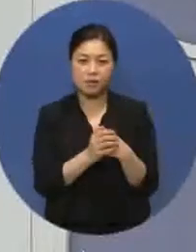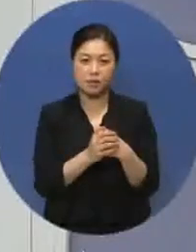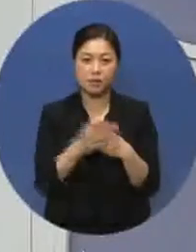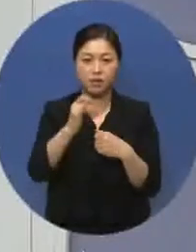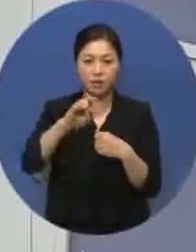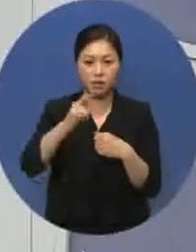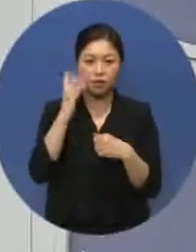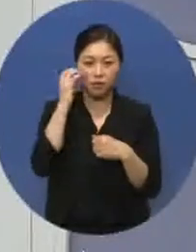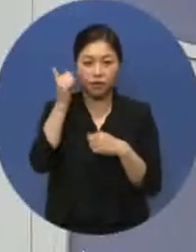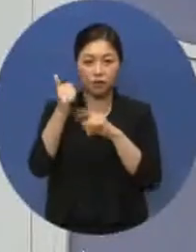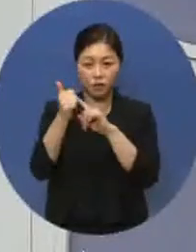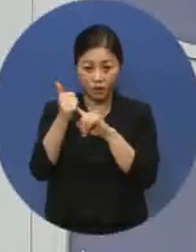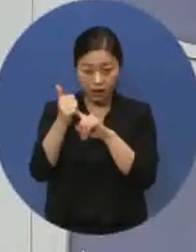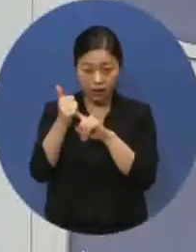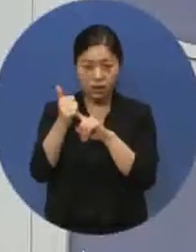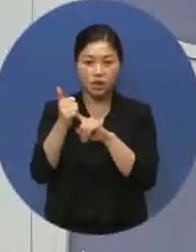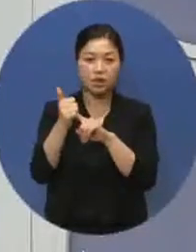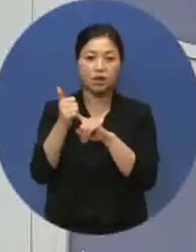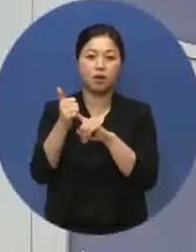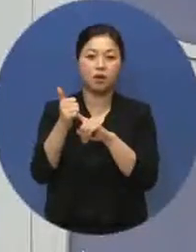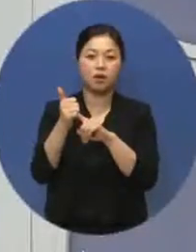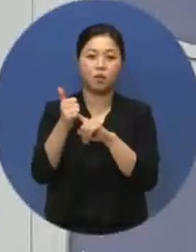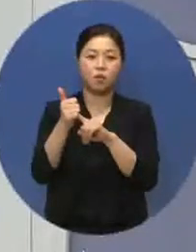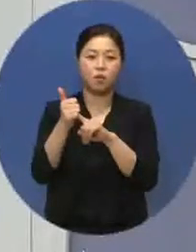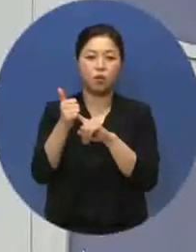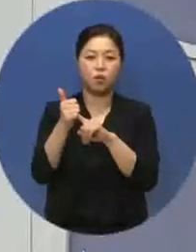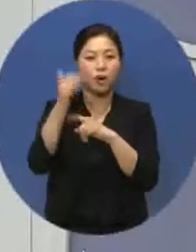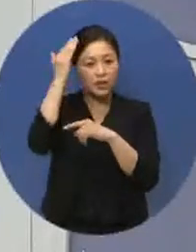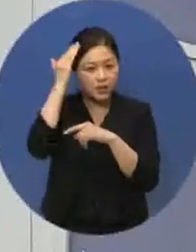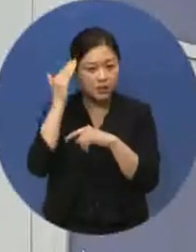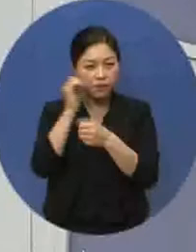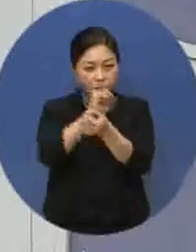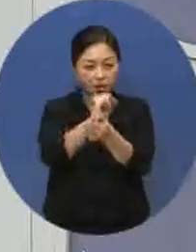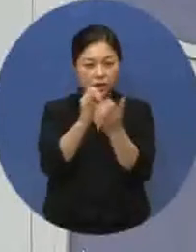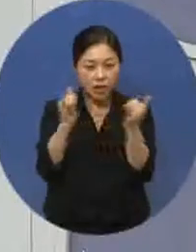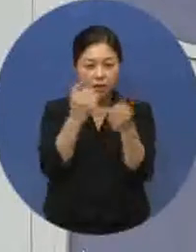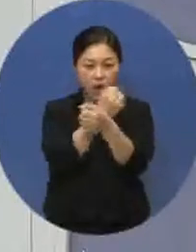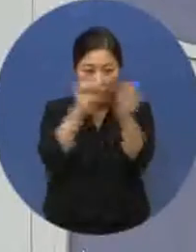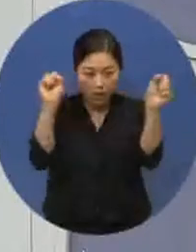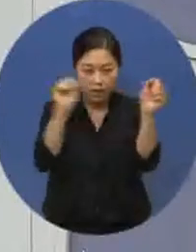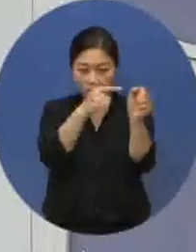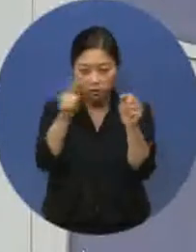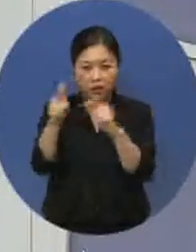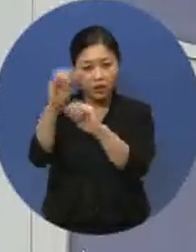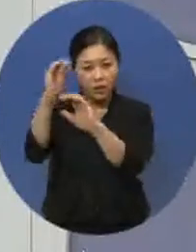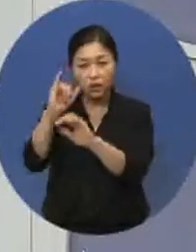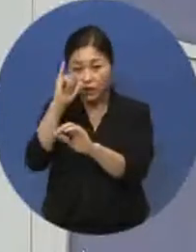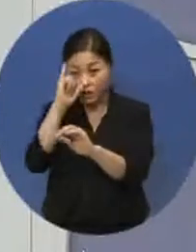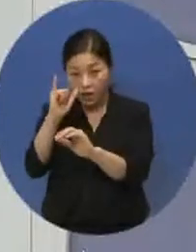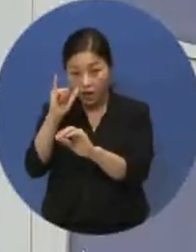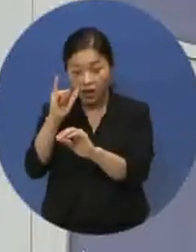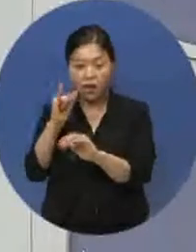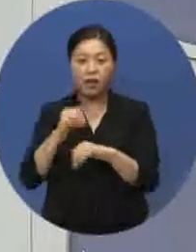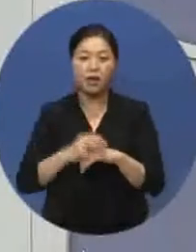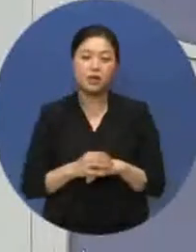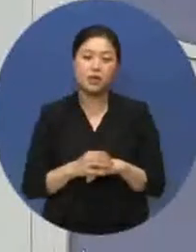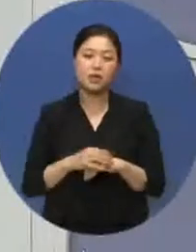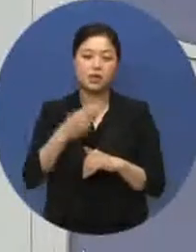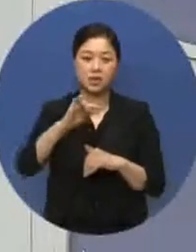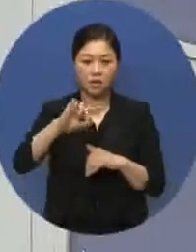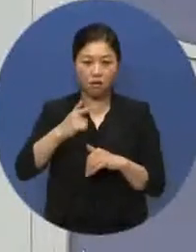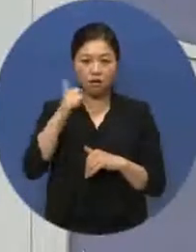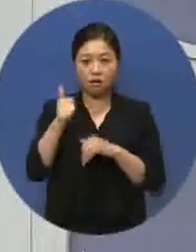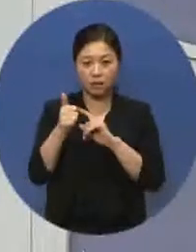노예 해방과 뭐 이런 부분에 대해서 링컨 대통령을 설명하는 전기였는데 이 책은 변호사 시절에 그 어떤